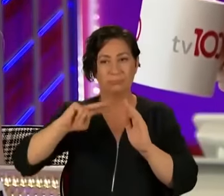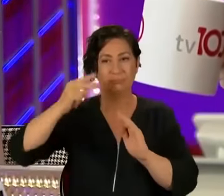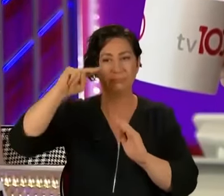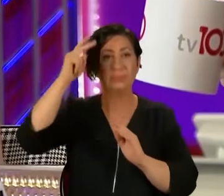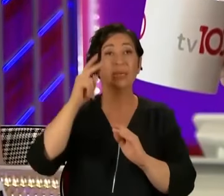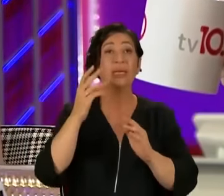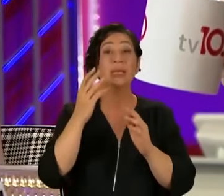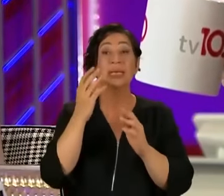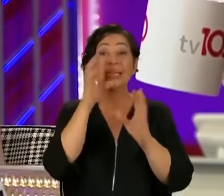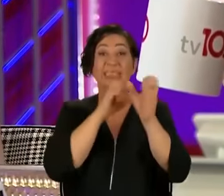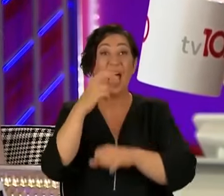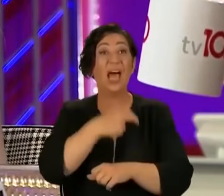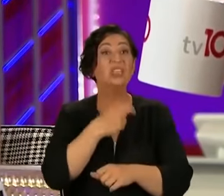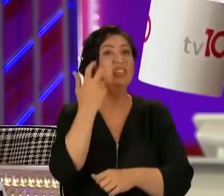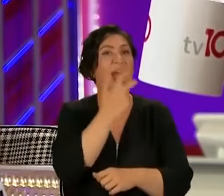Gizli Aşk şarkısını